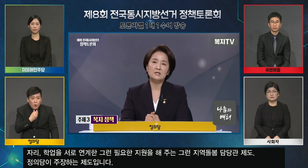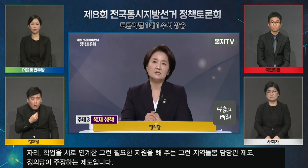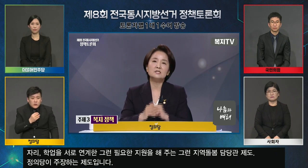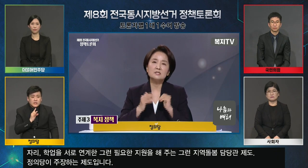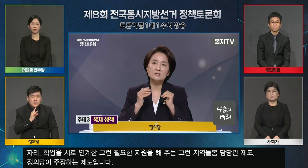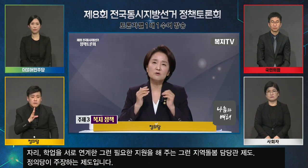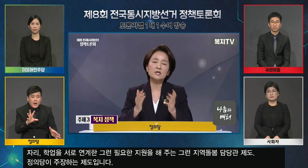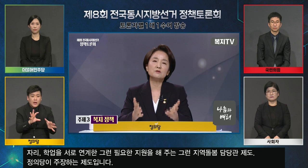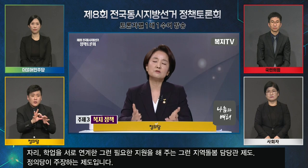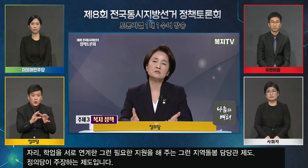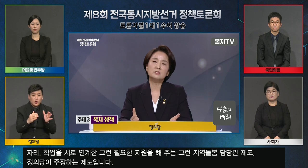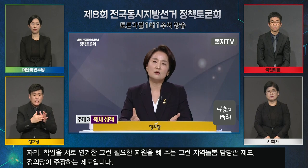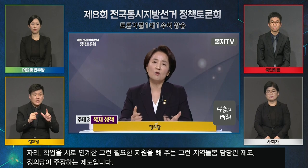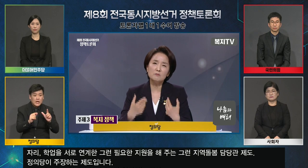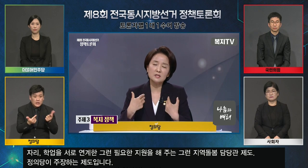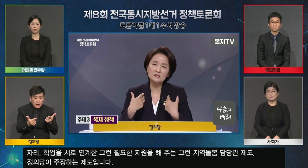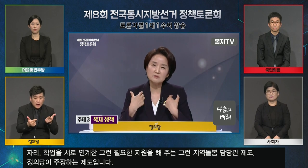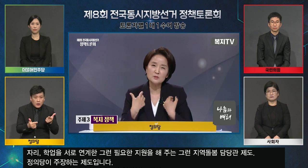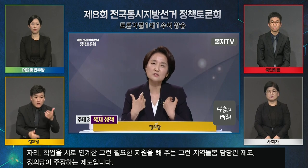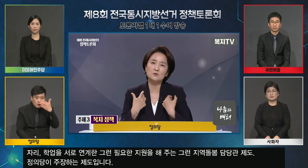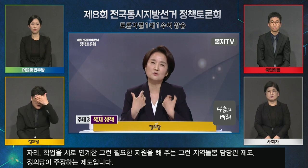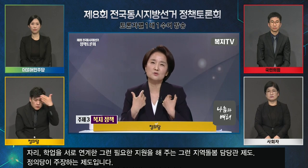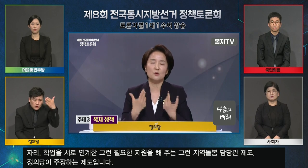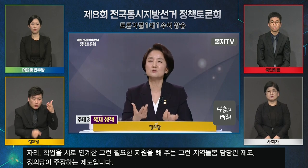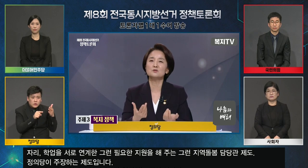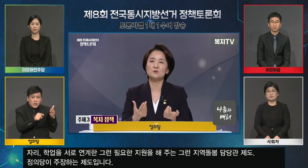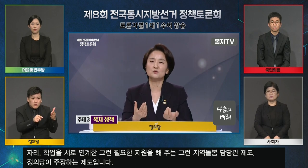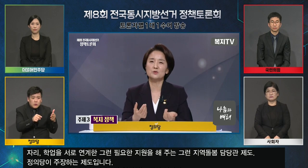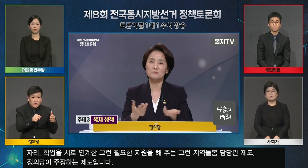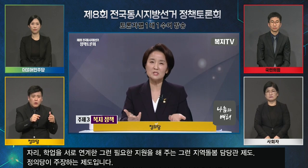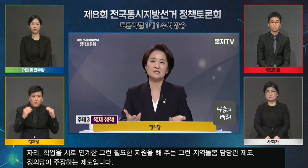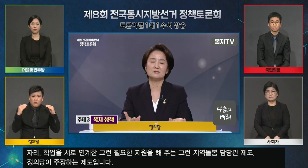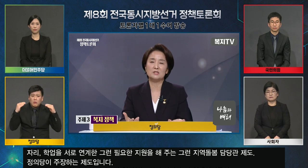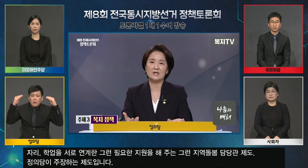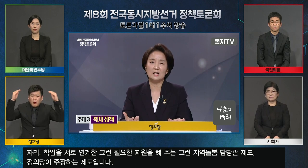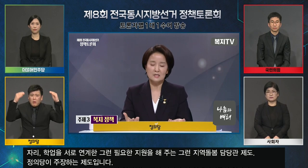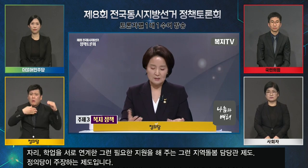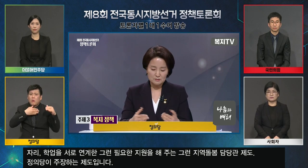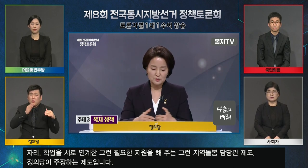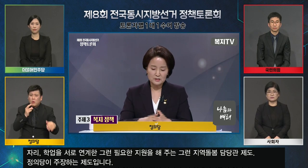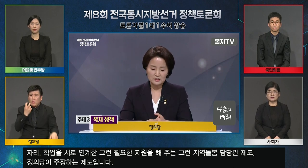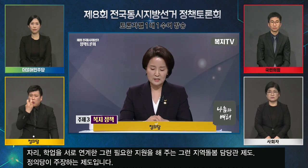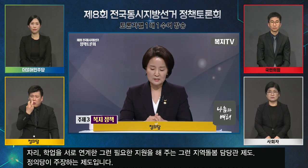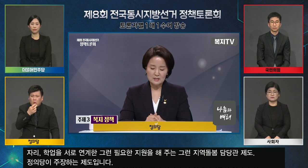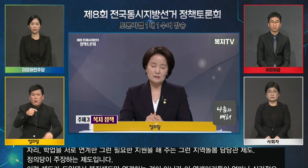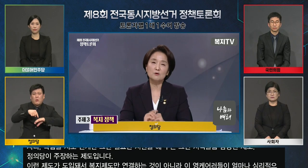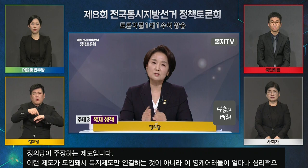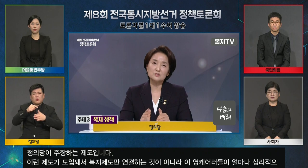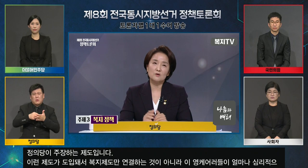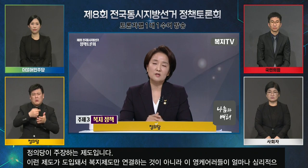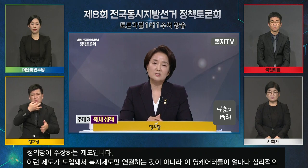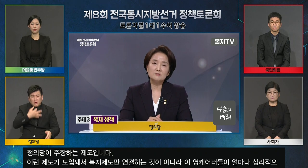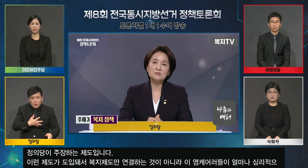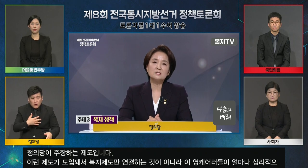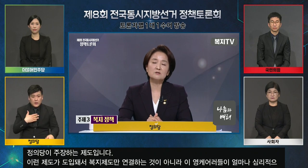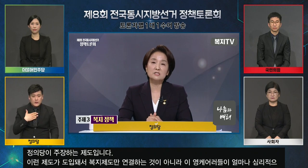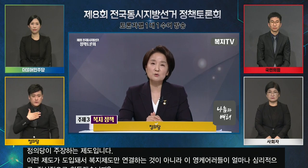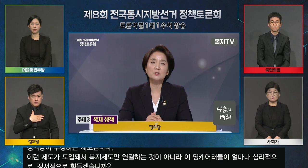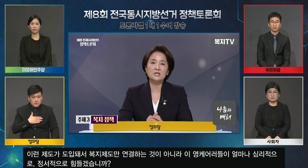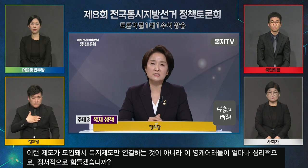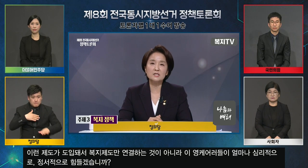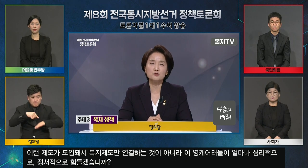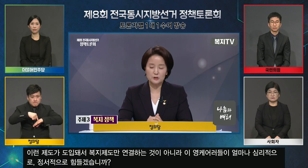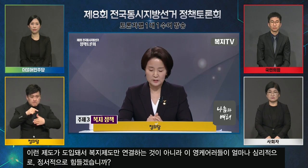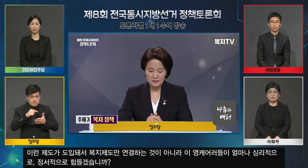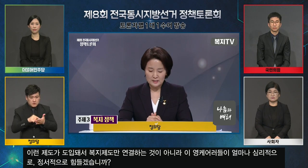아니라 이 영케어러들이 얼마나 심리적으로 정서적으로 힘들겠습니까? 그분들에 대한 정서적, 심리적